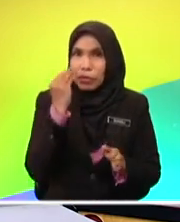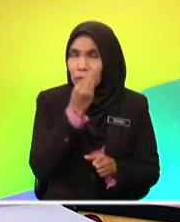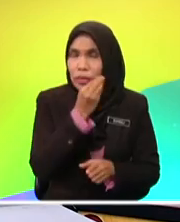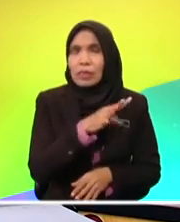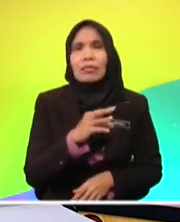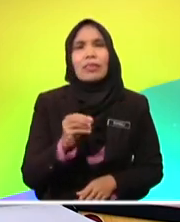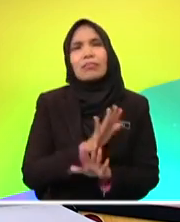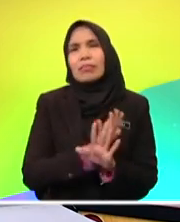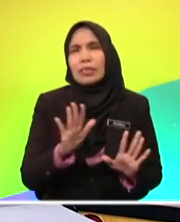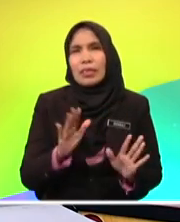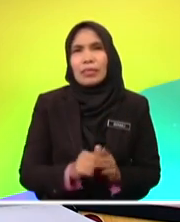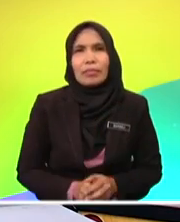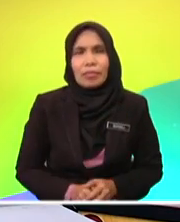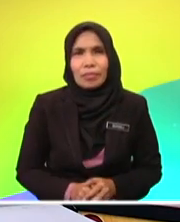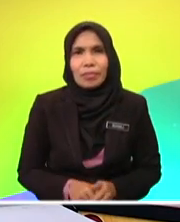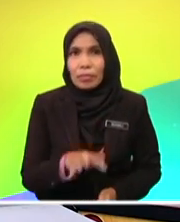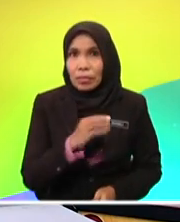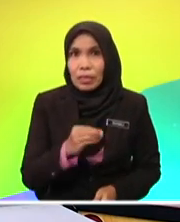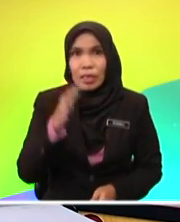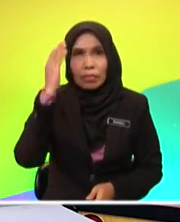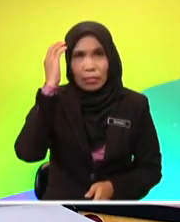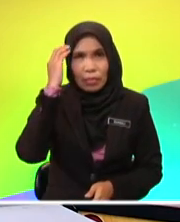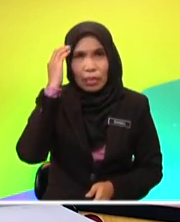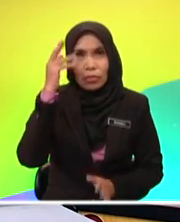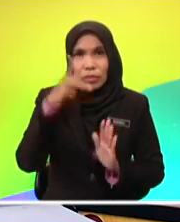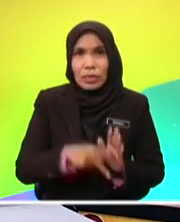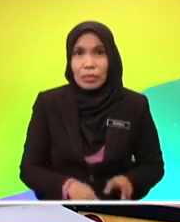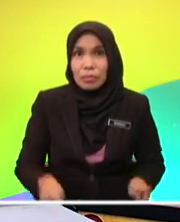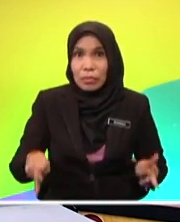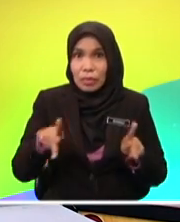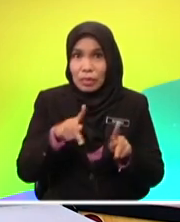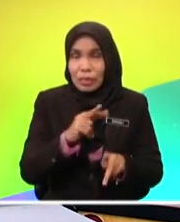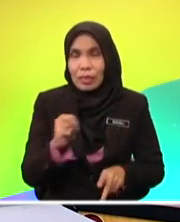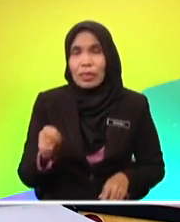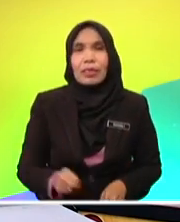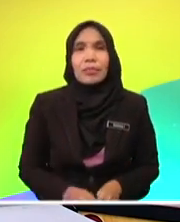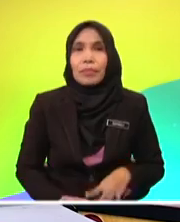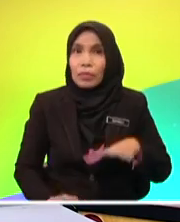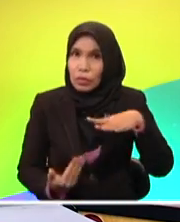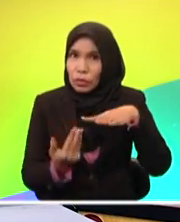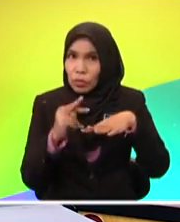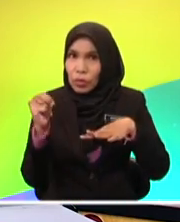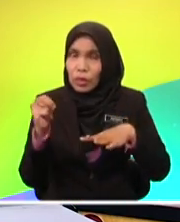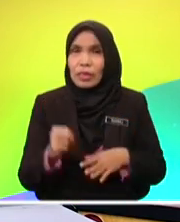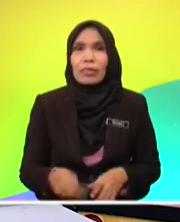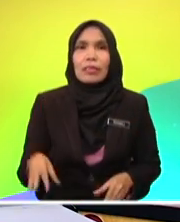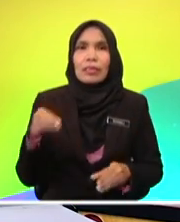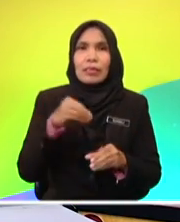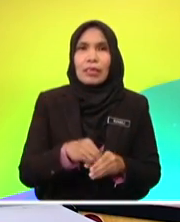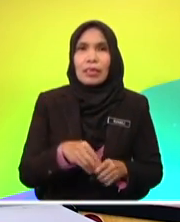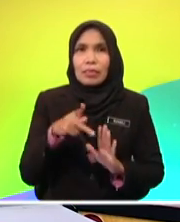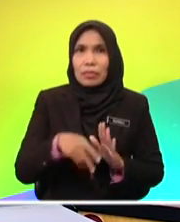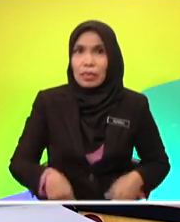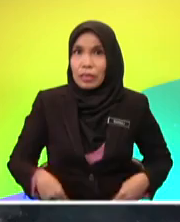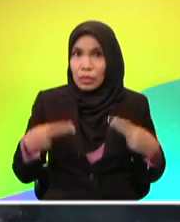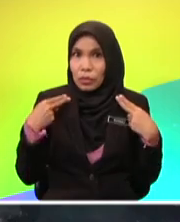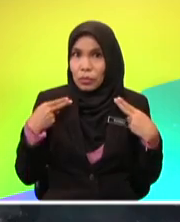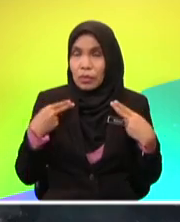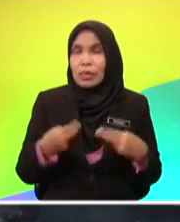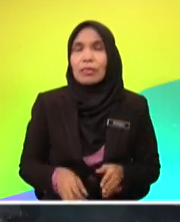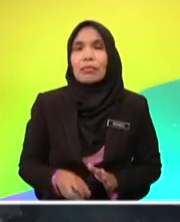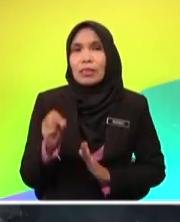murid-murid boleh tahu kepentingan tumbuhan tu kepada, khususnya kepada manusia dalam kehidupan kita seharian. Baik, cikgu